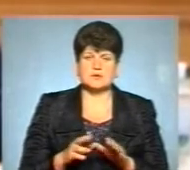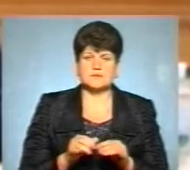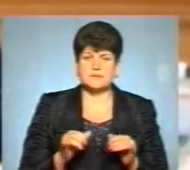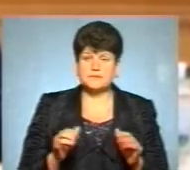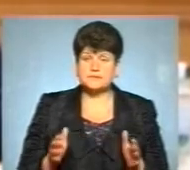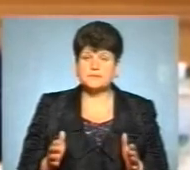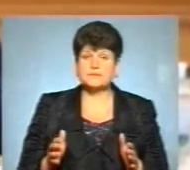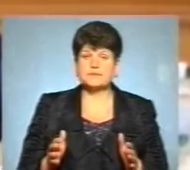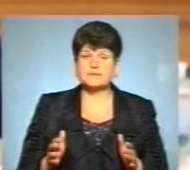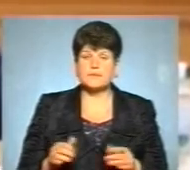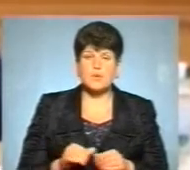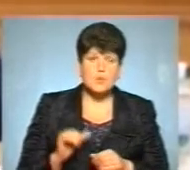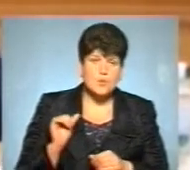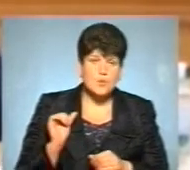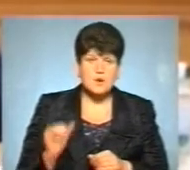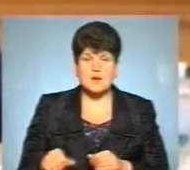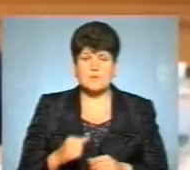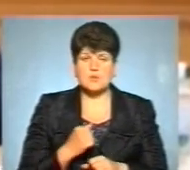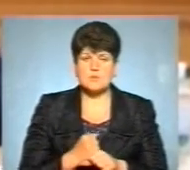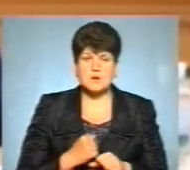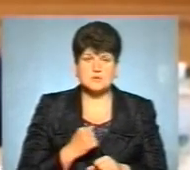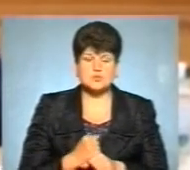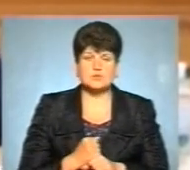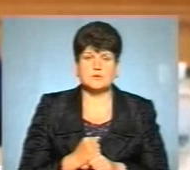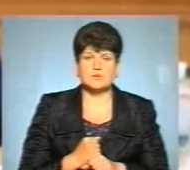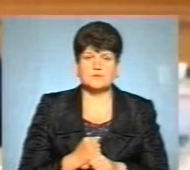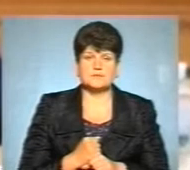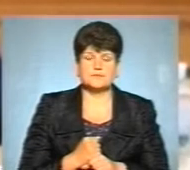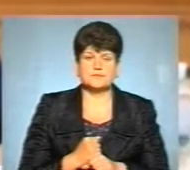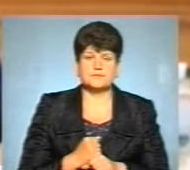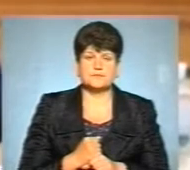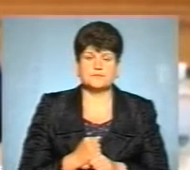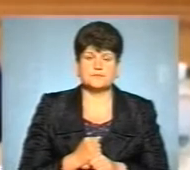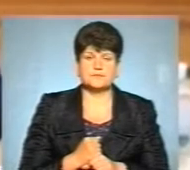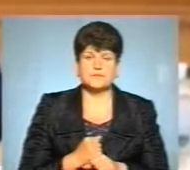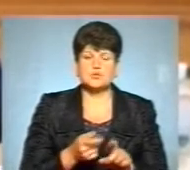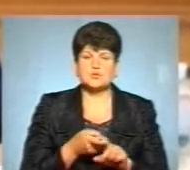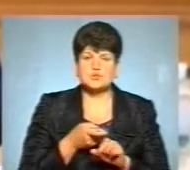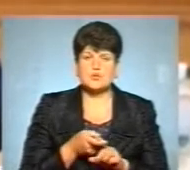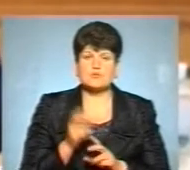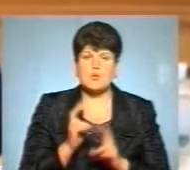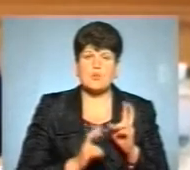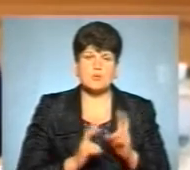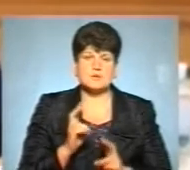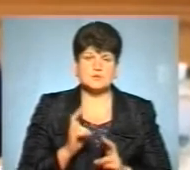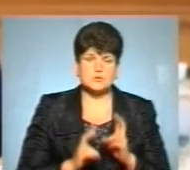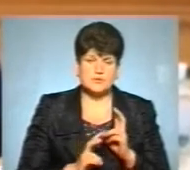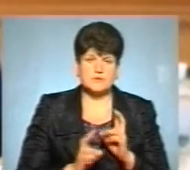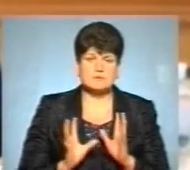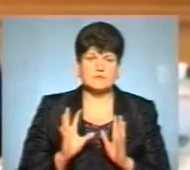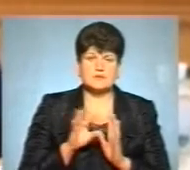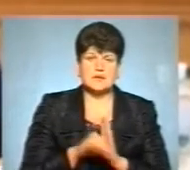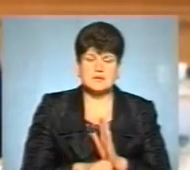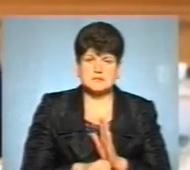Окремо працюємо над стосовно промисловості, над